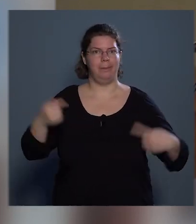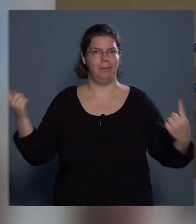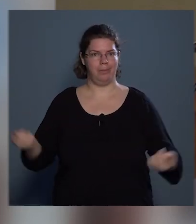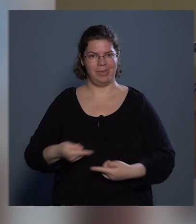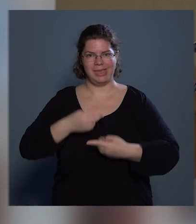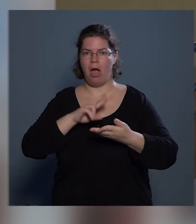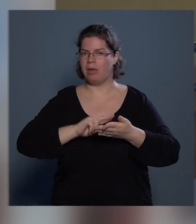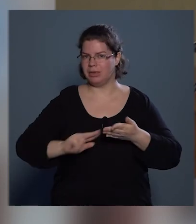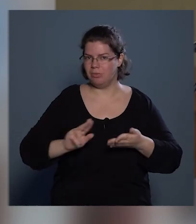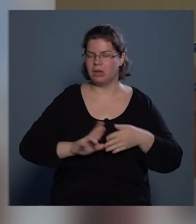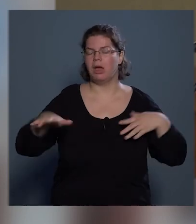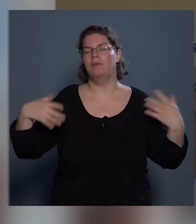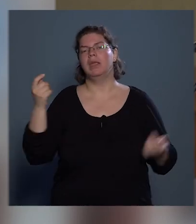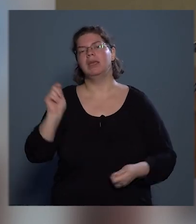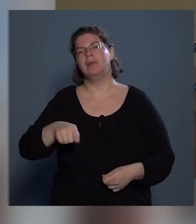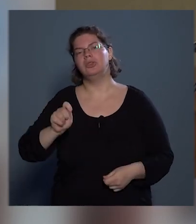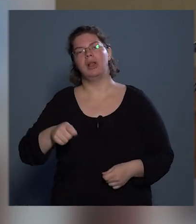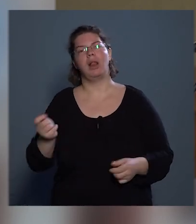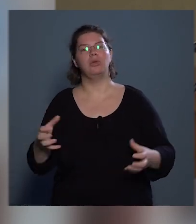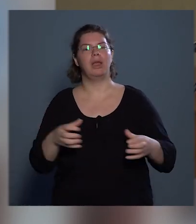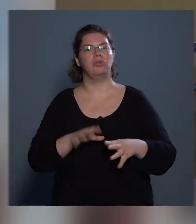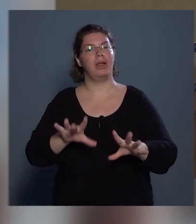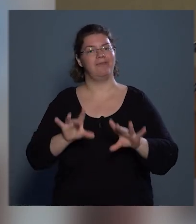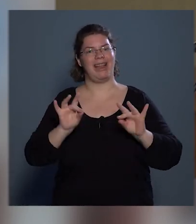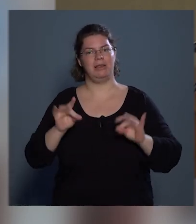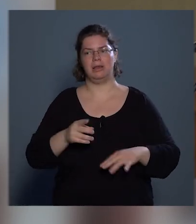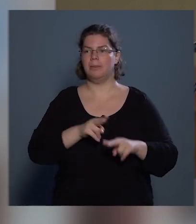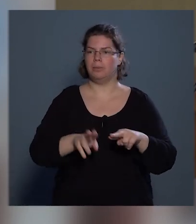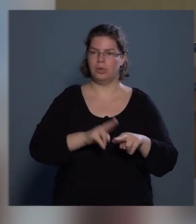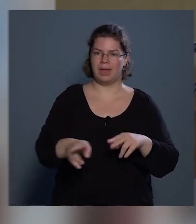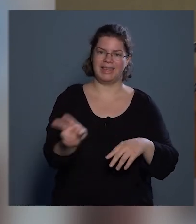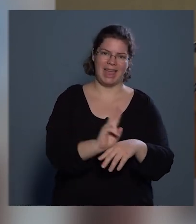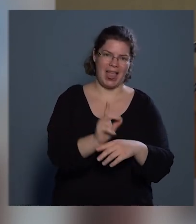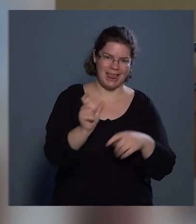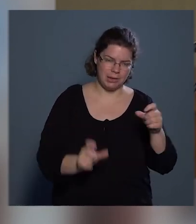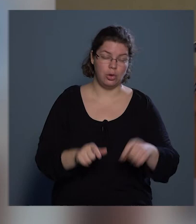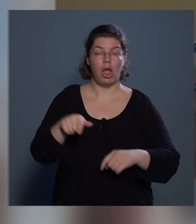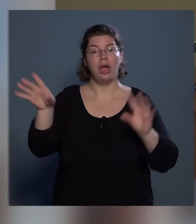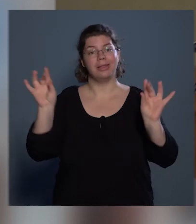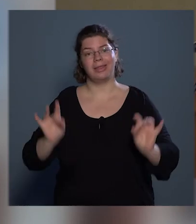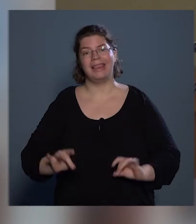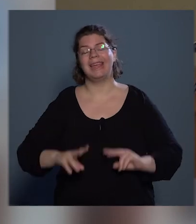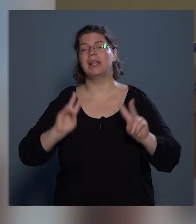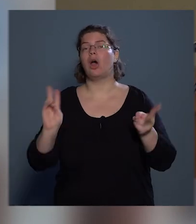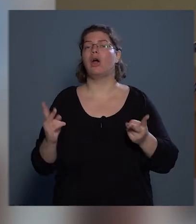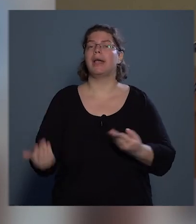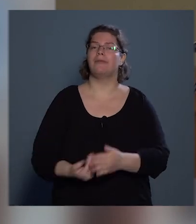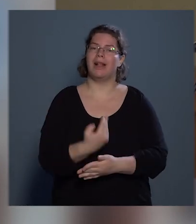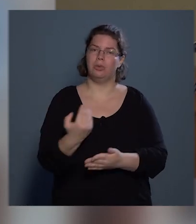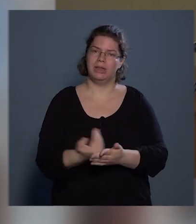vagy a képviselőtestület választja ki a műszaki ellenőrt és azt a céget, aki a felújítást,